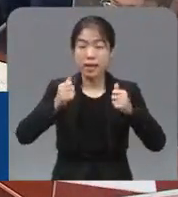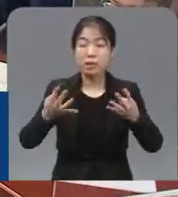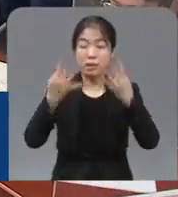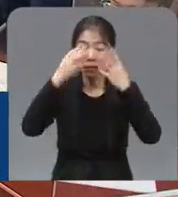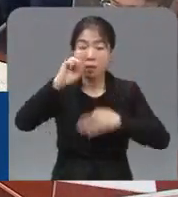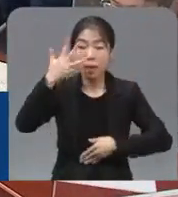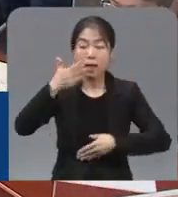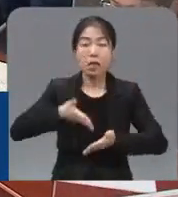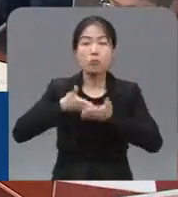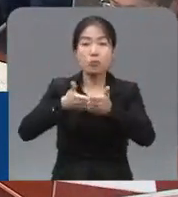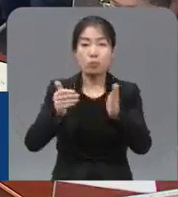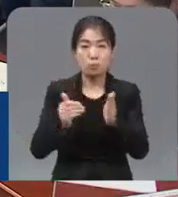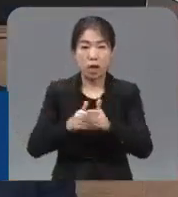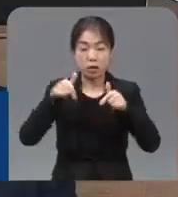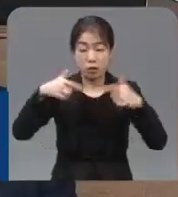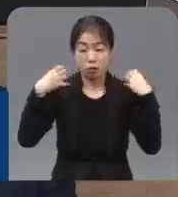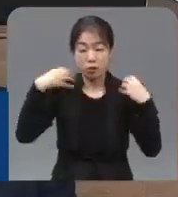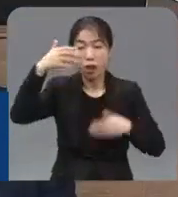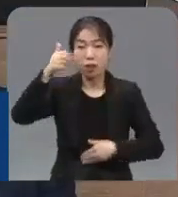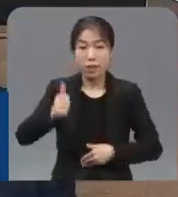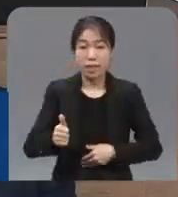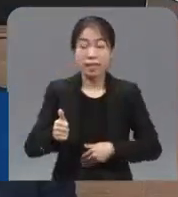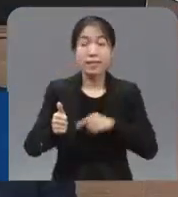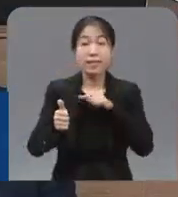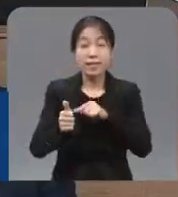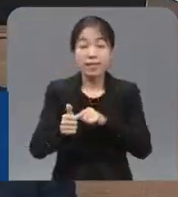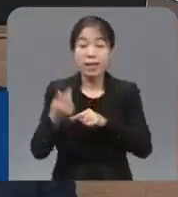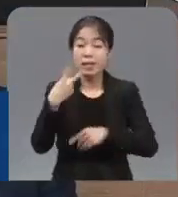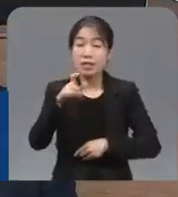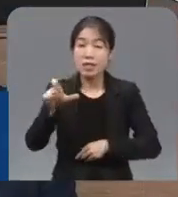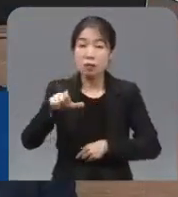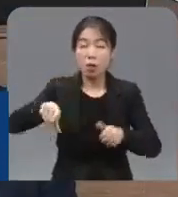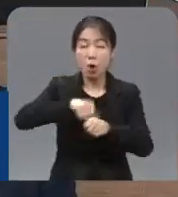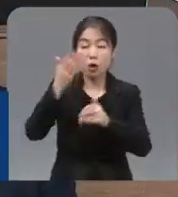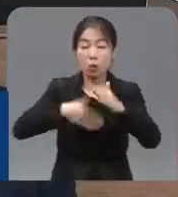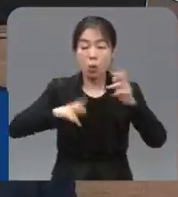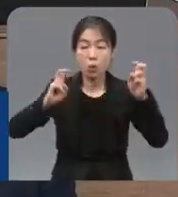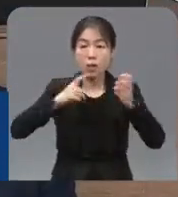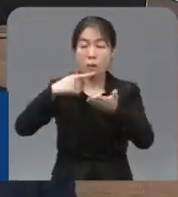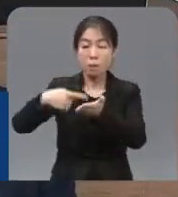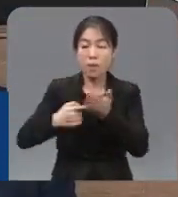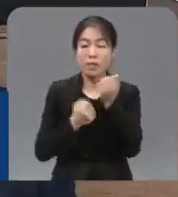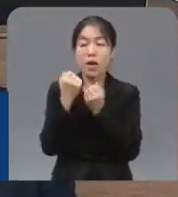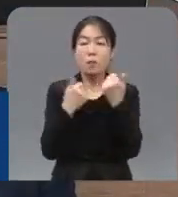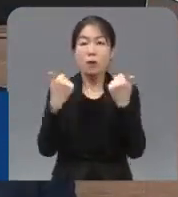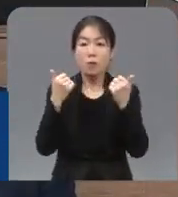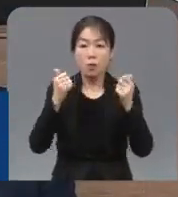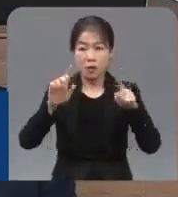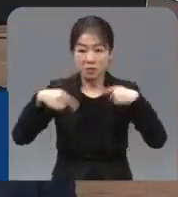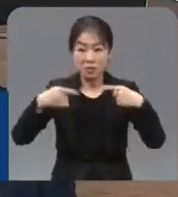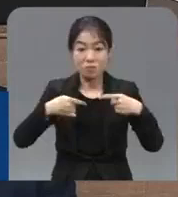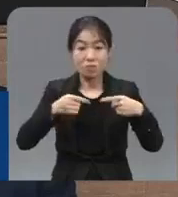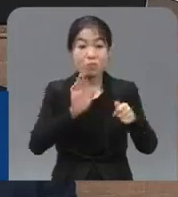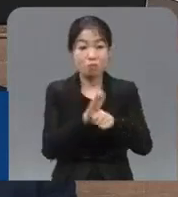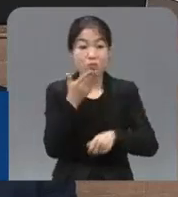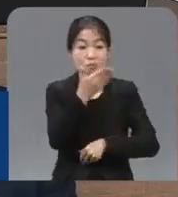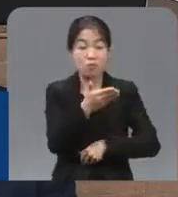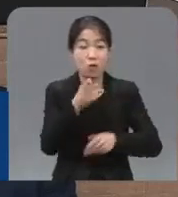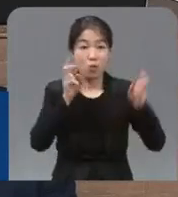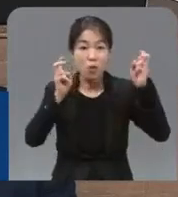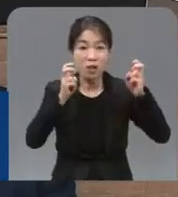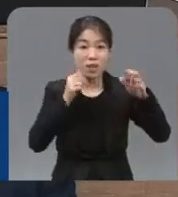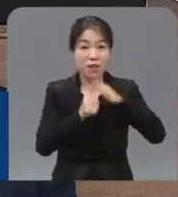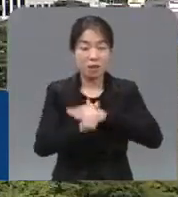구형했습니다 서구점 작은 지난 2015년 광주 환경공단 이 발주한 사업의 설명회 등 에 참석 시켜주겠다 며 한 업체 대표로부터